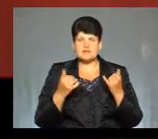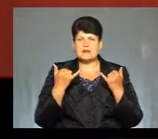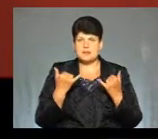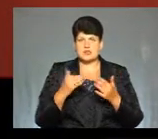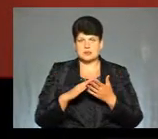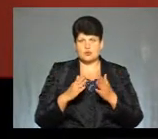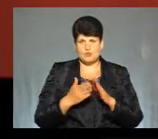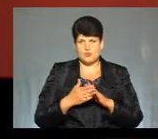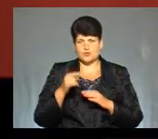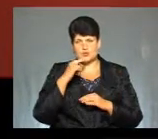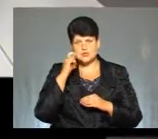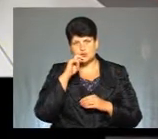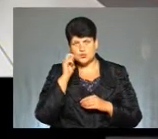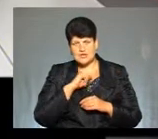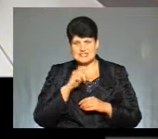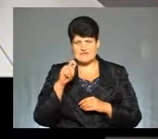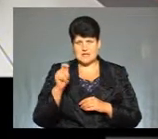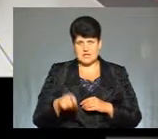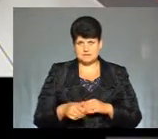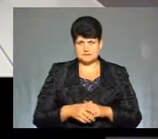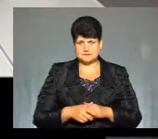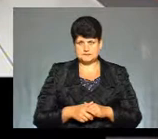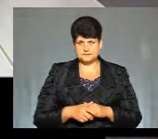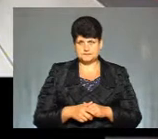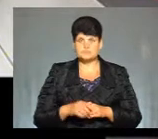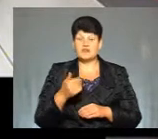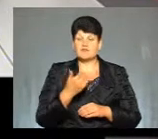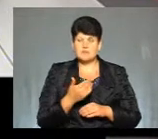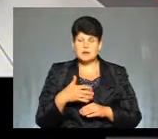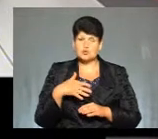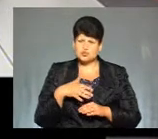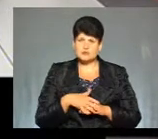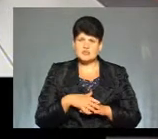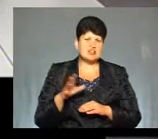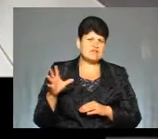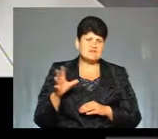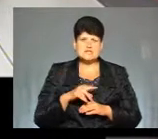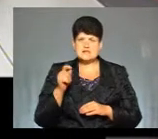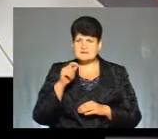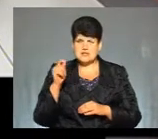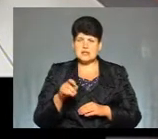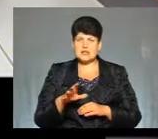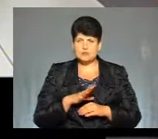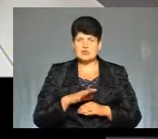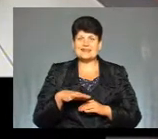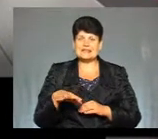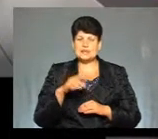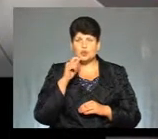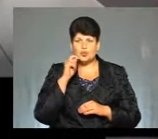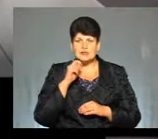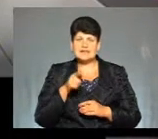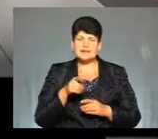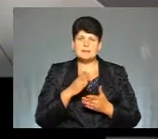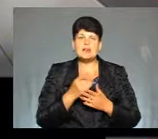умови російсько-української війни? Ви розумієте, всі війни, які були на території України, їх мали